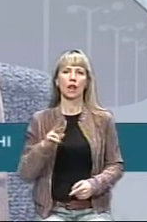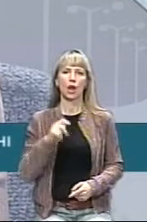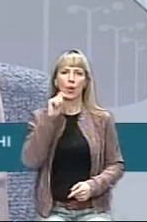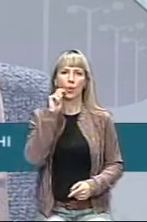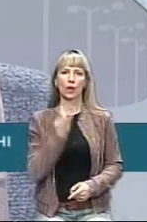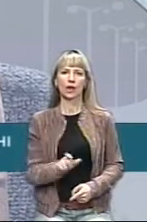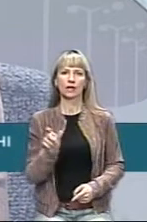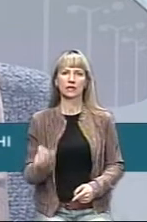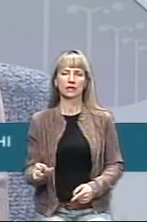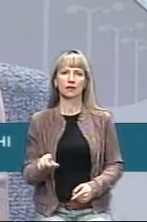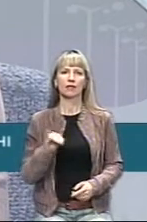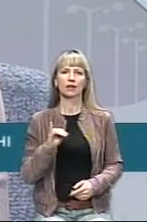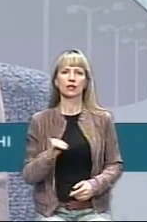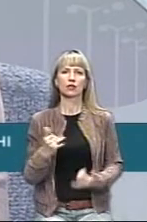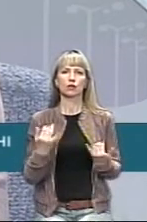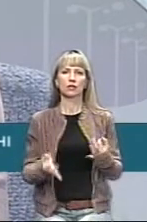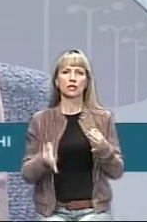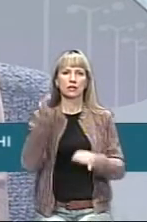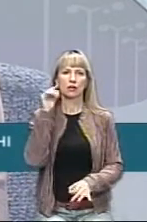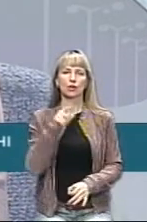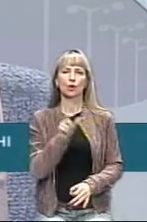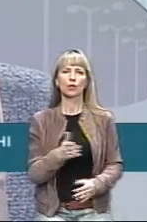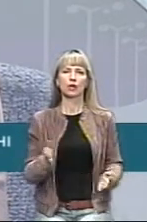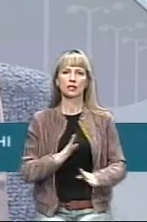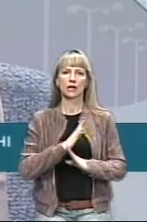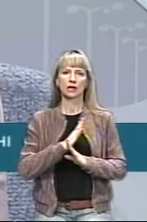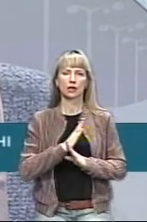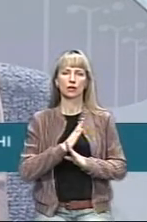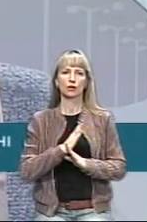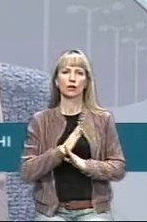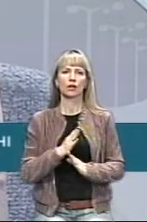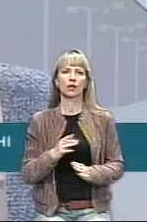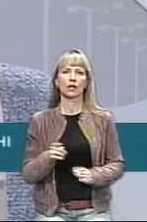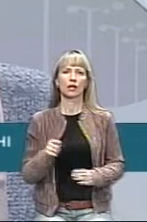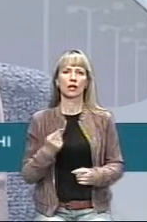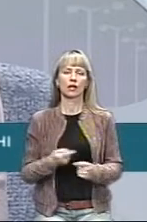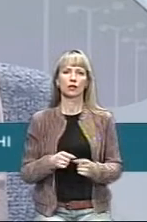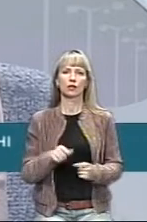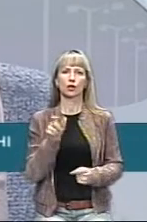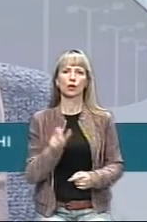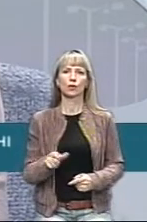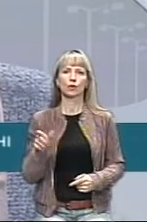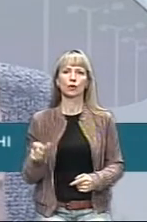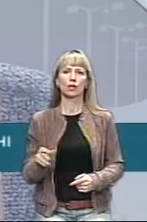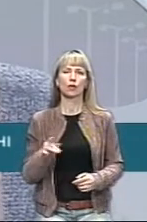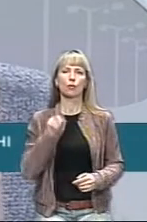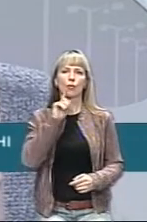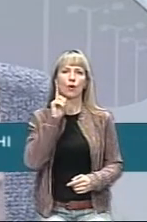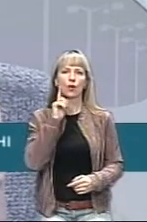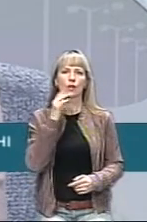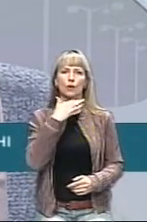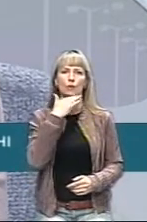сьогодні ми згадуємо тих людей, які загинули, тих світлих людей, тому що там дуже було багато молоді,